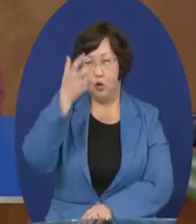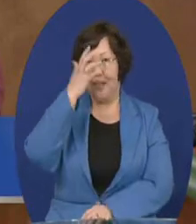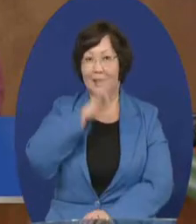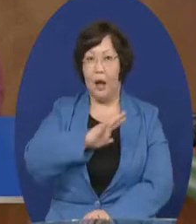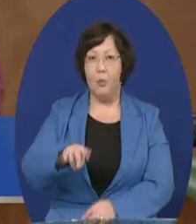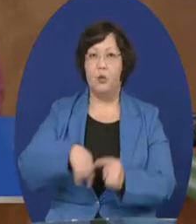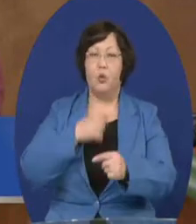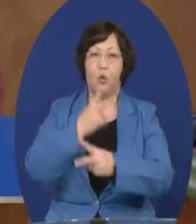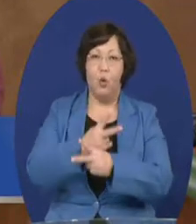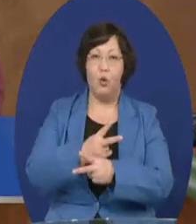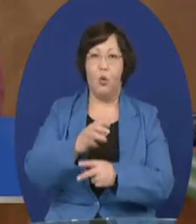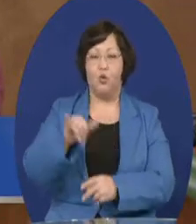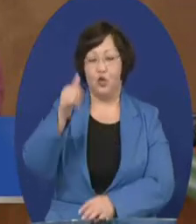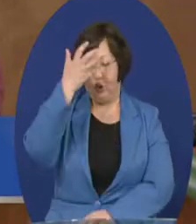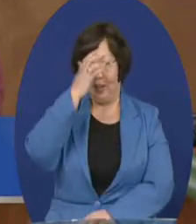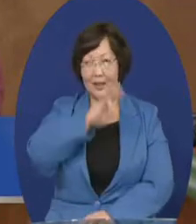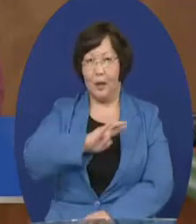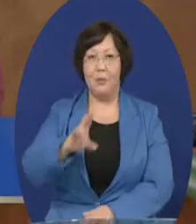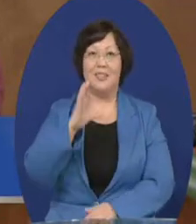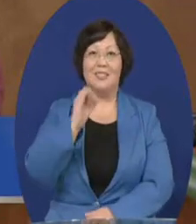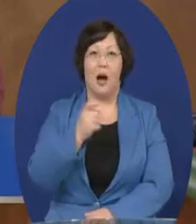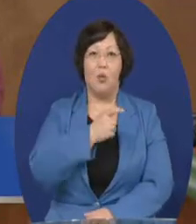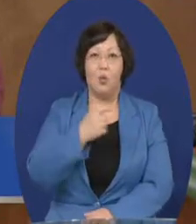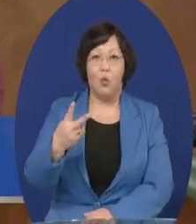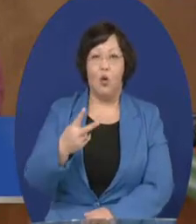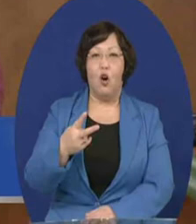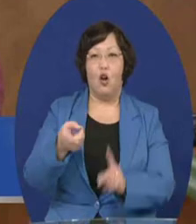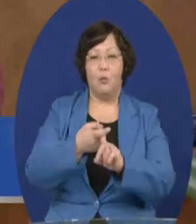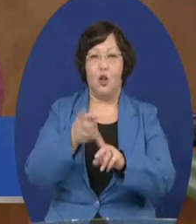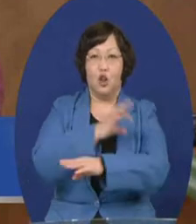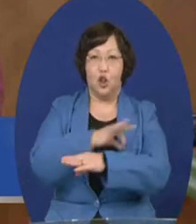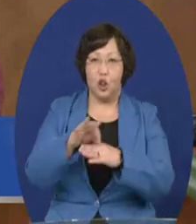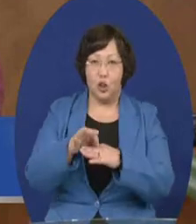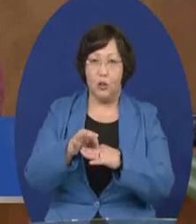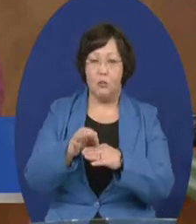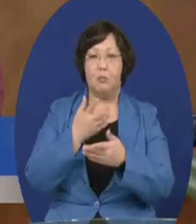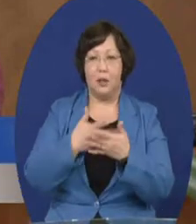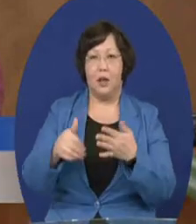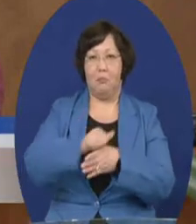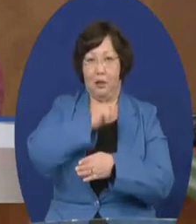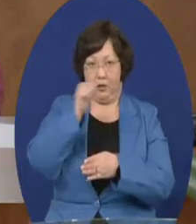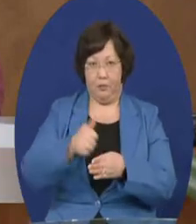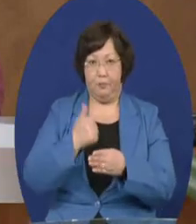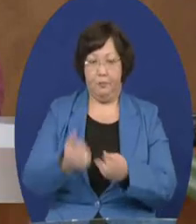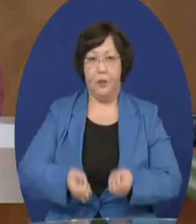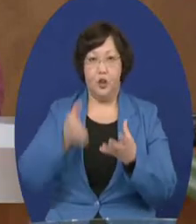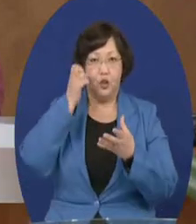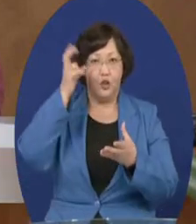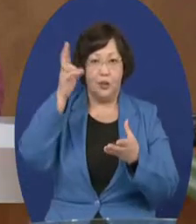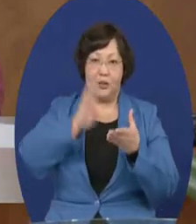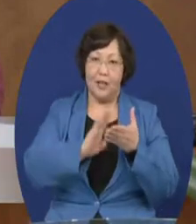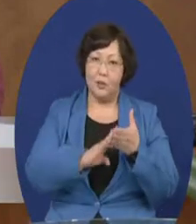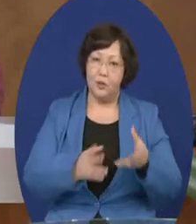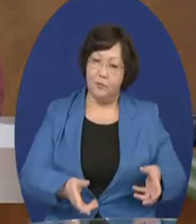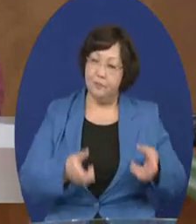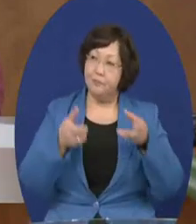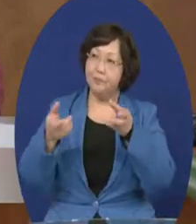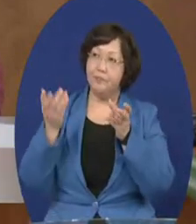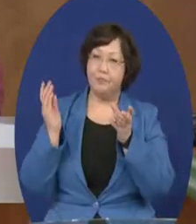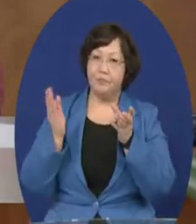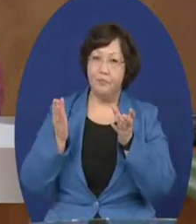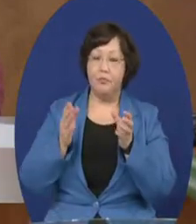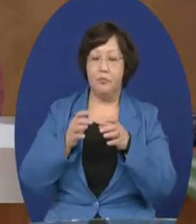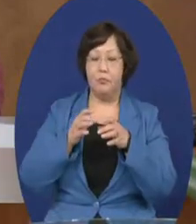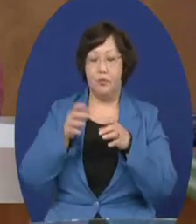улс төрийн намын тухай хууль болон улс төрийн намын санхүүжилтийн тухай хуулийн төсөл үндсэндээ бэлэн болсон. За Монгол улсын ерөнхийлөгч танилцуулж За улс